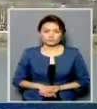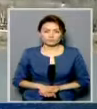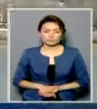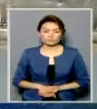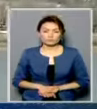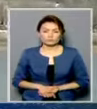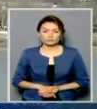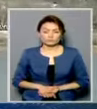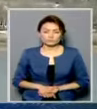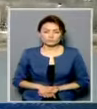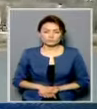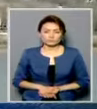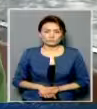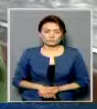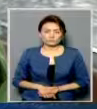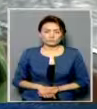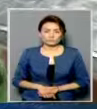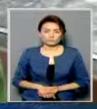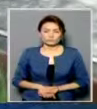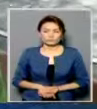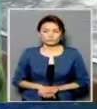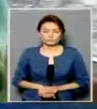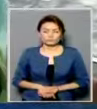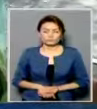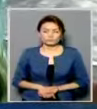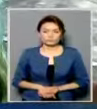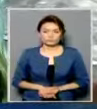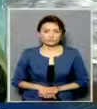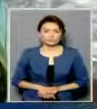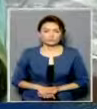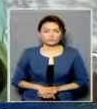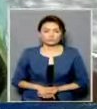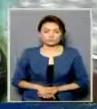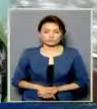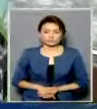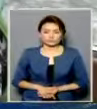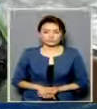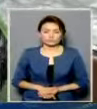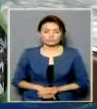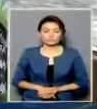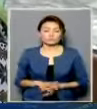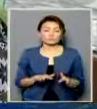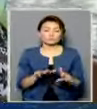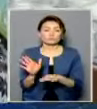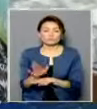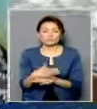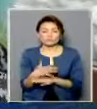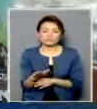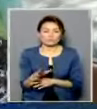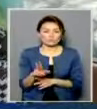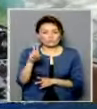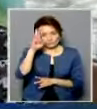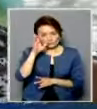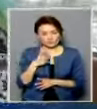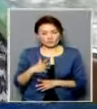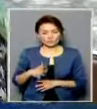Поэтому надо куда-то ходить. Вот он пока скажет, как же Кривенштейн Барбашин тут только 40 лет, если встану. На